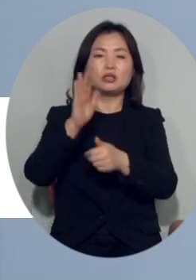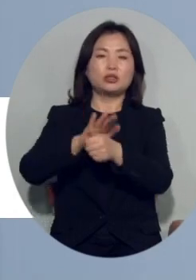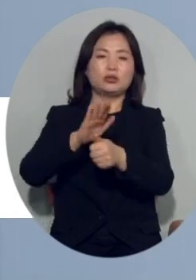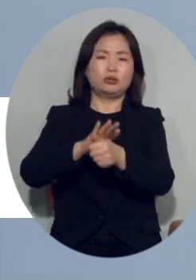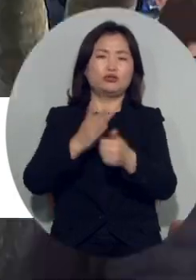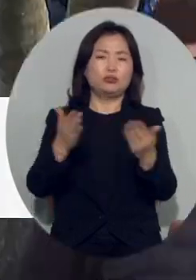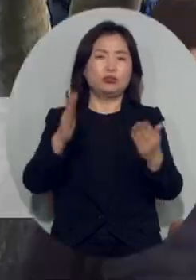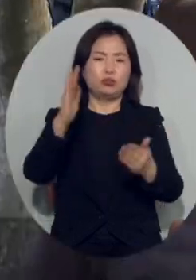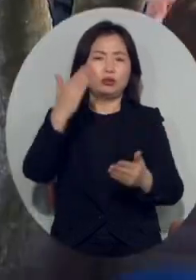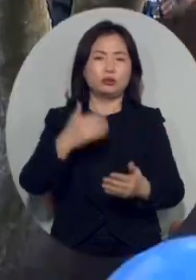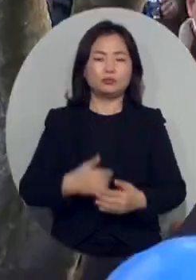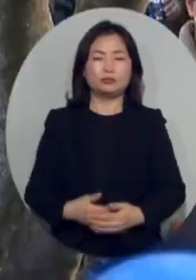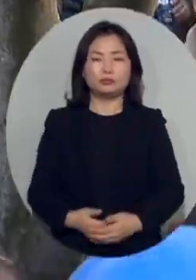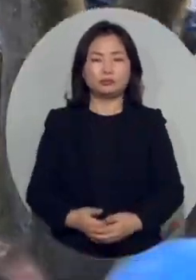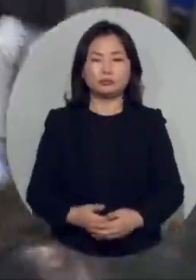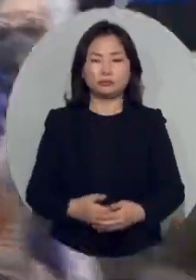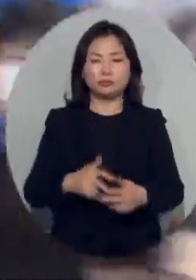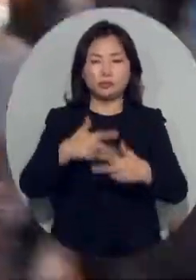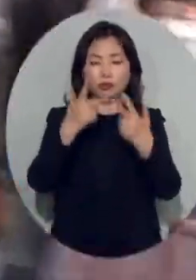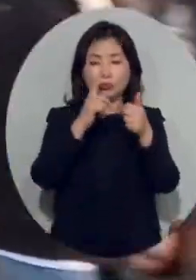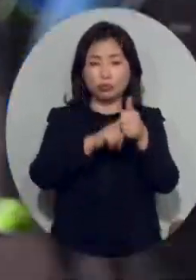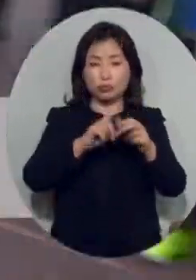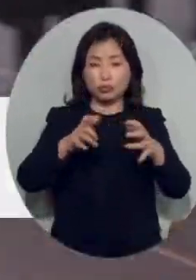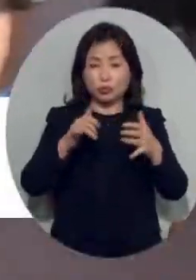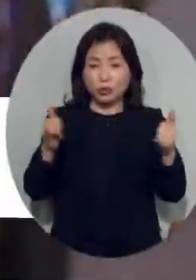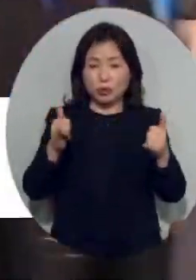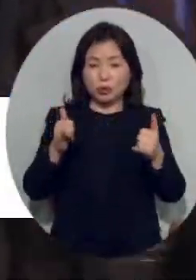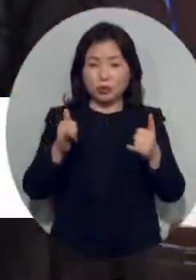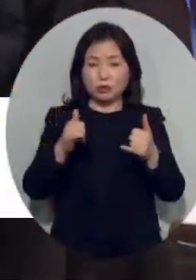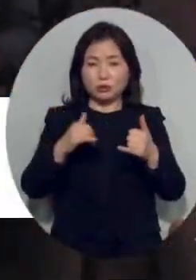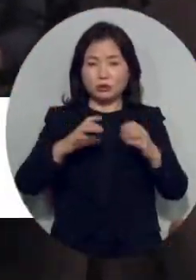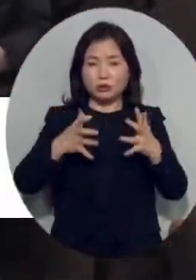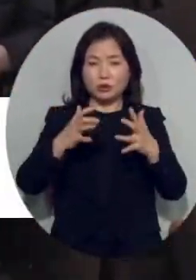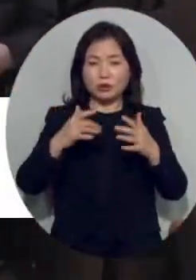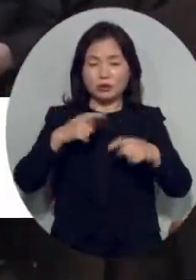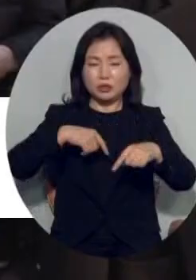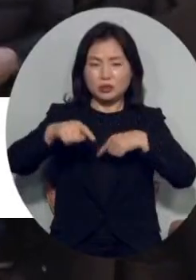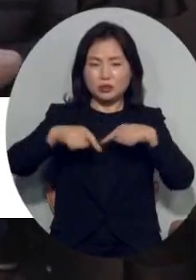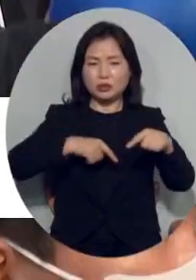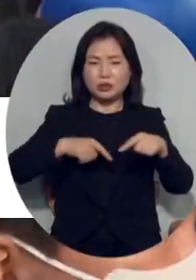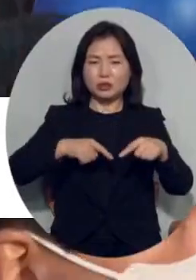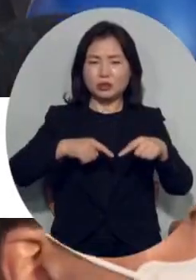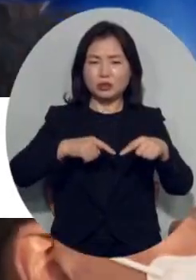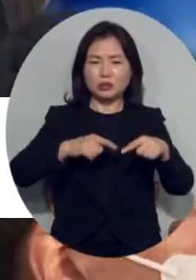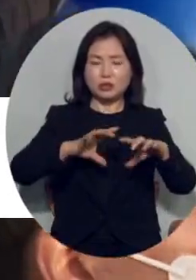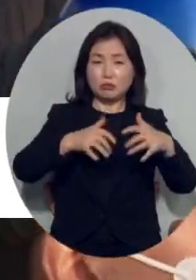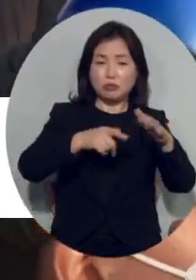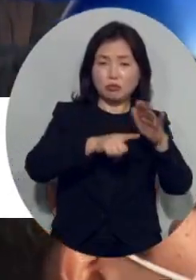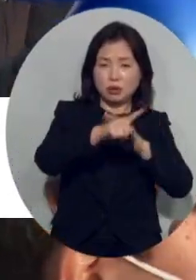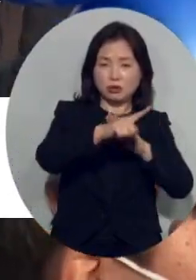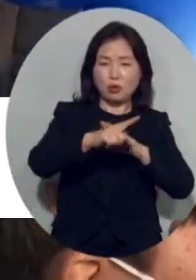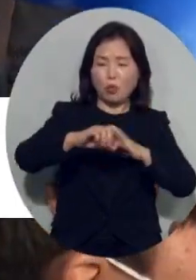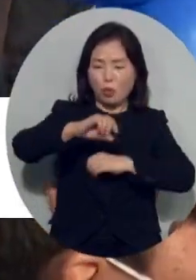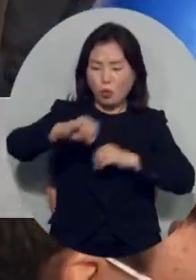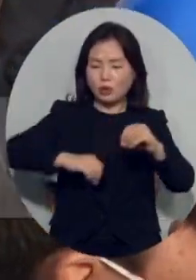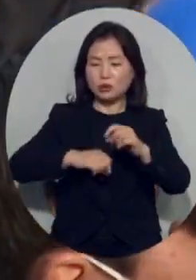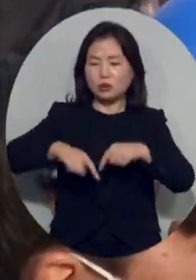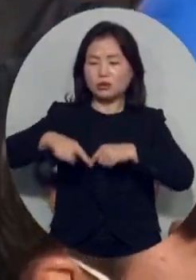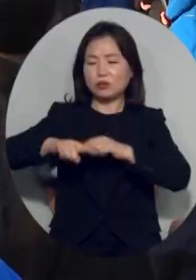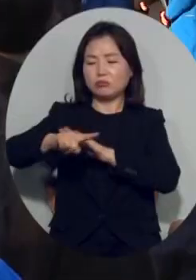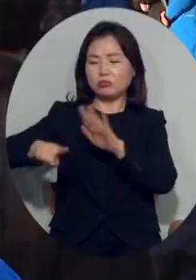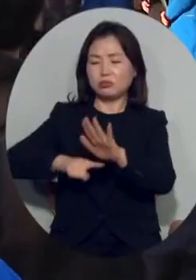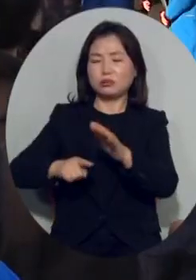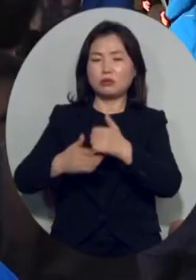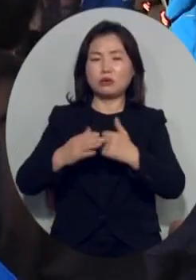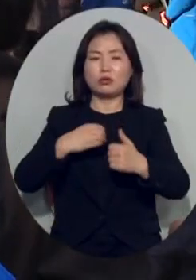않습니까? 이 후보는 국민들은 준비가 돼 있는데 정부와 정치가 뒤떨어져 있다면서 나라 안팎으로 위기 상황인